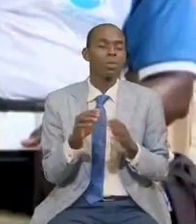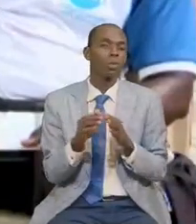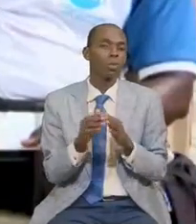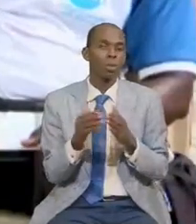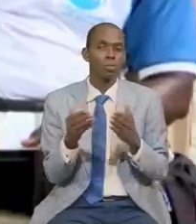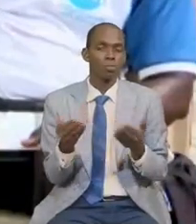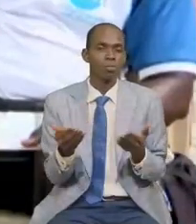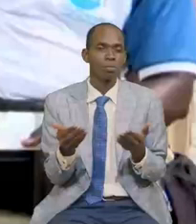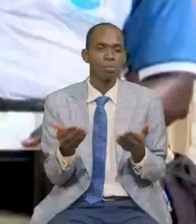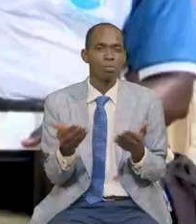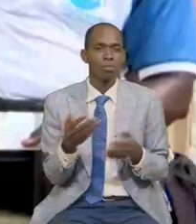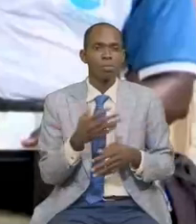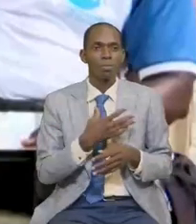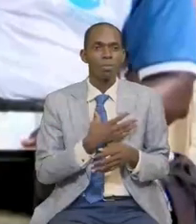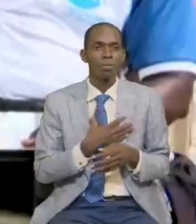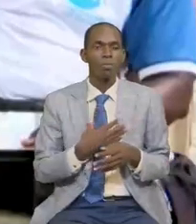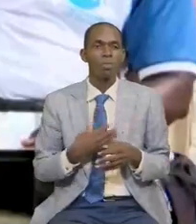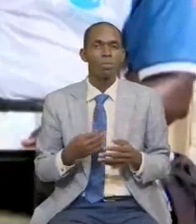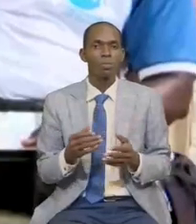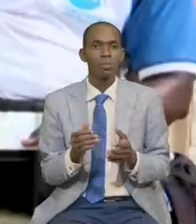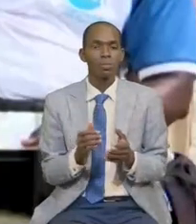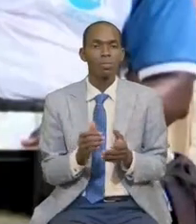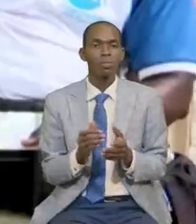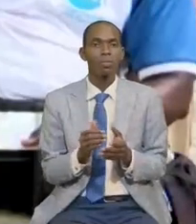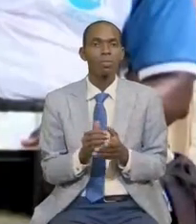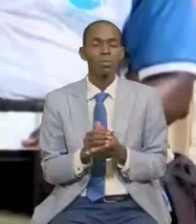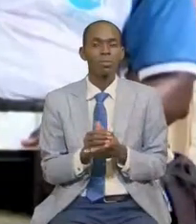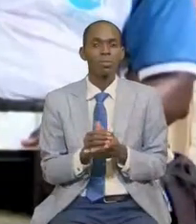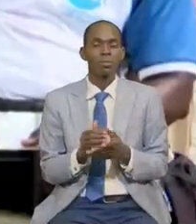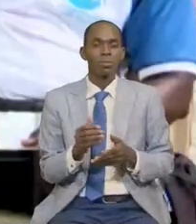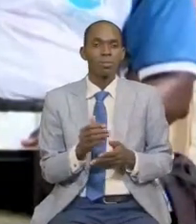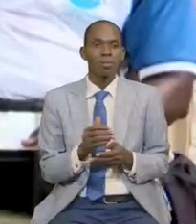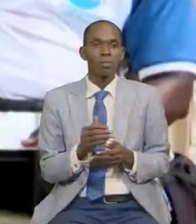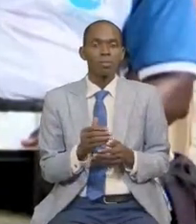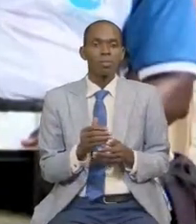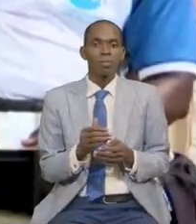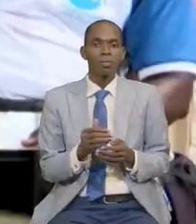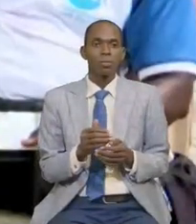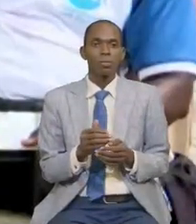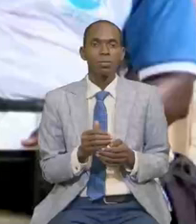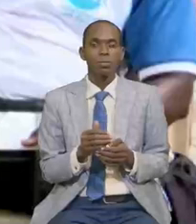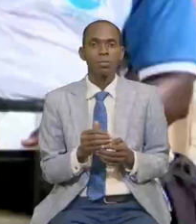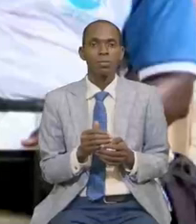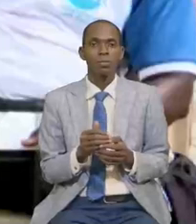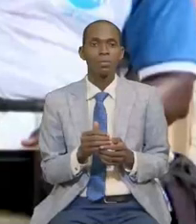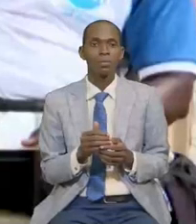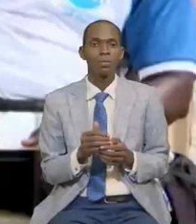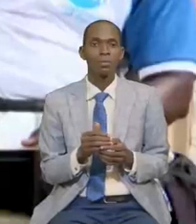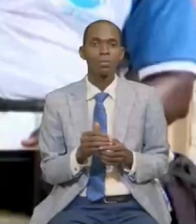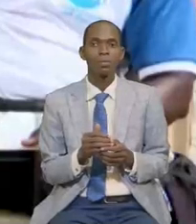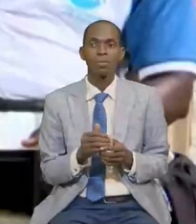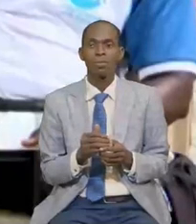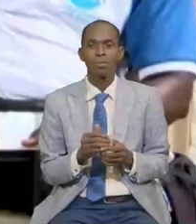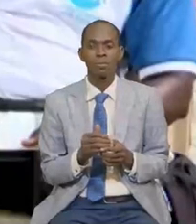voir quelqu'un qui lance une flèche et envoie une remarque contre